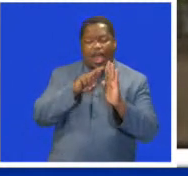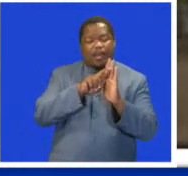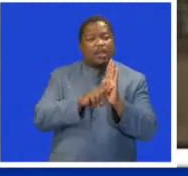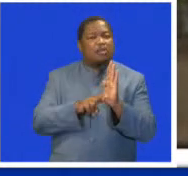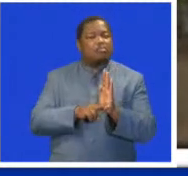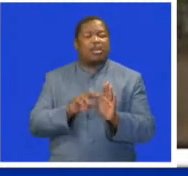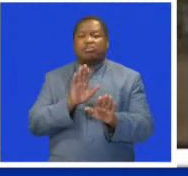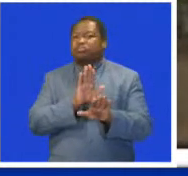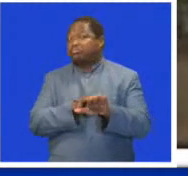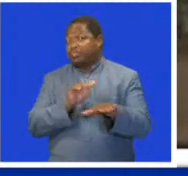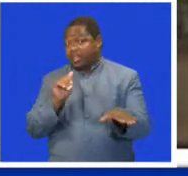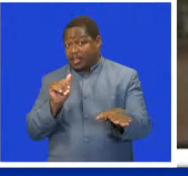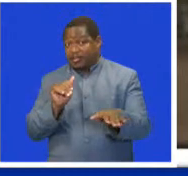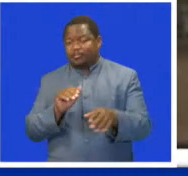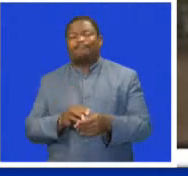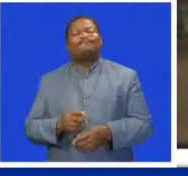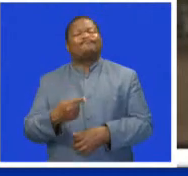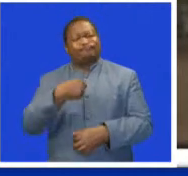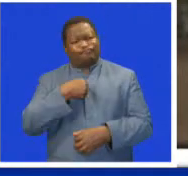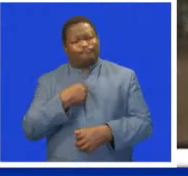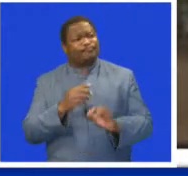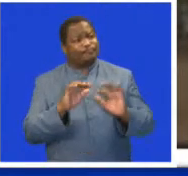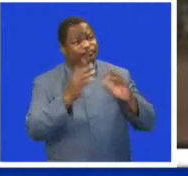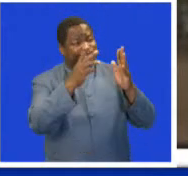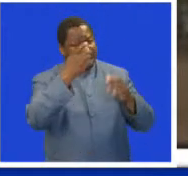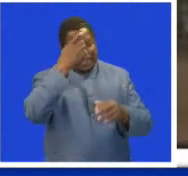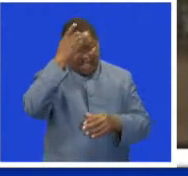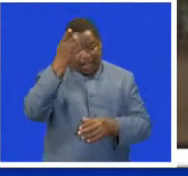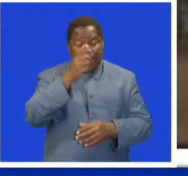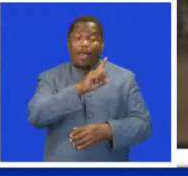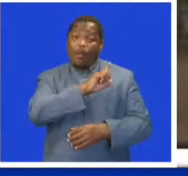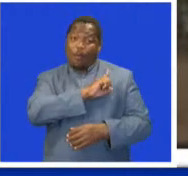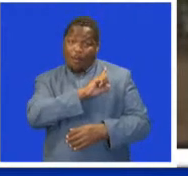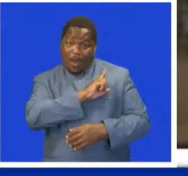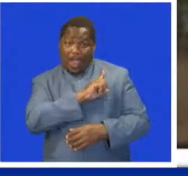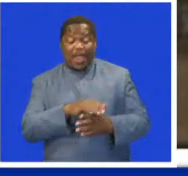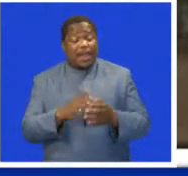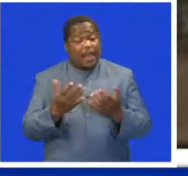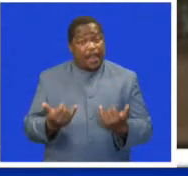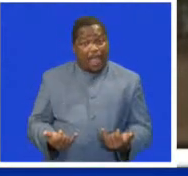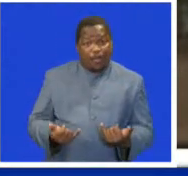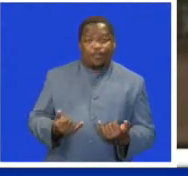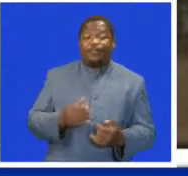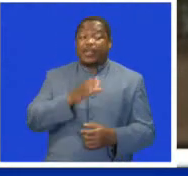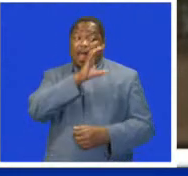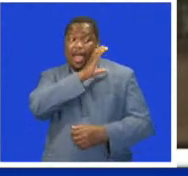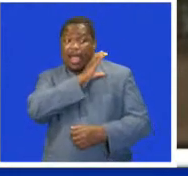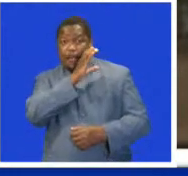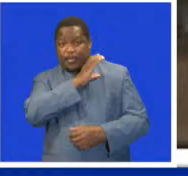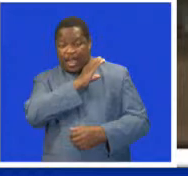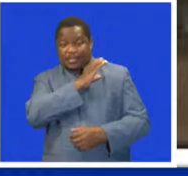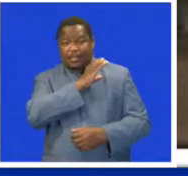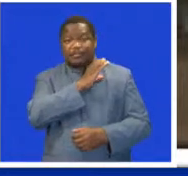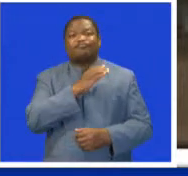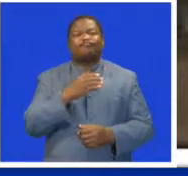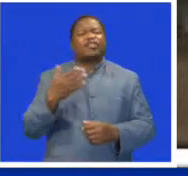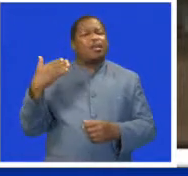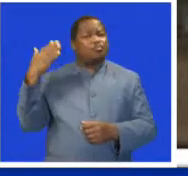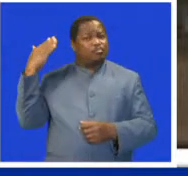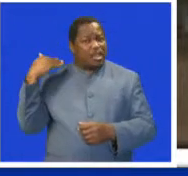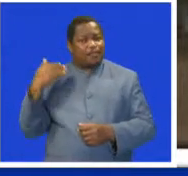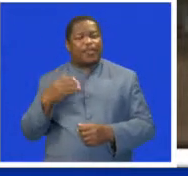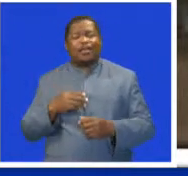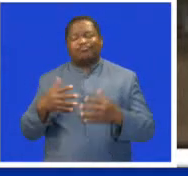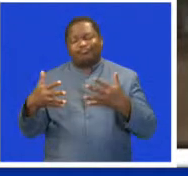le hulumende lokhona ikakhulukati letindvuna letibukela matiko omabili bazidena ngabe